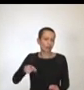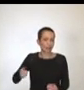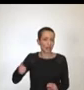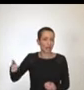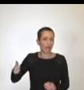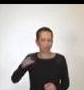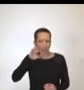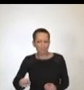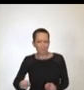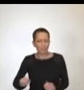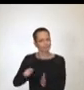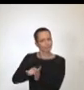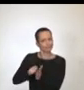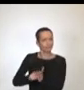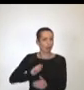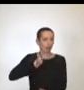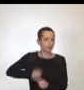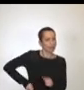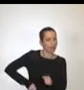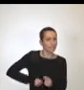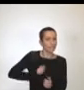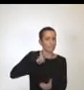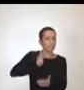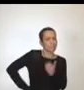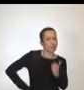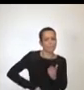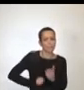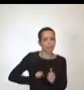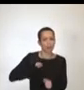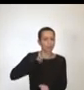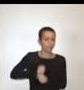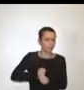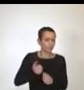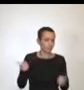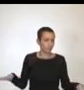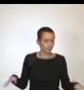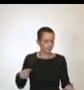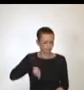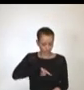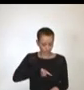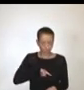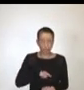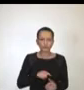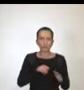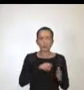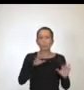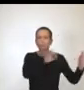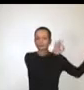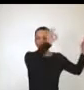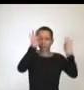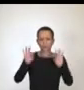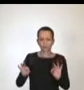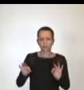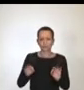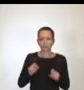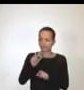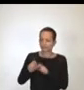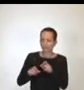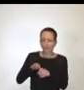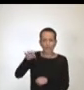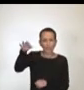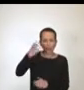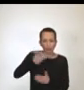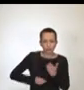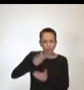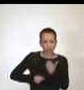nous a valu un blâme et une sanction financière. Je cite le rapport. « L'absentéisme des membres élus était